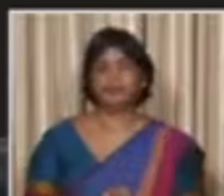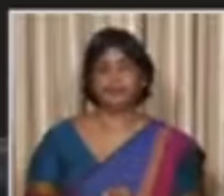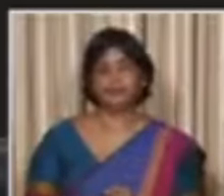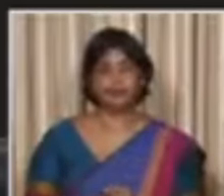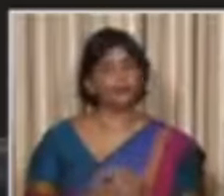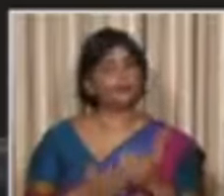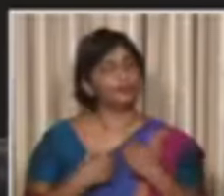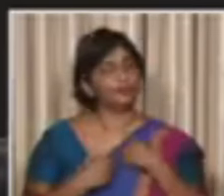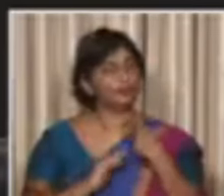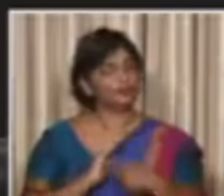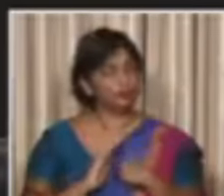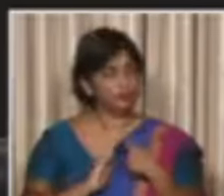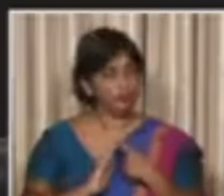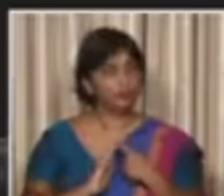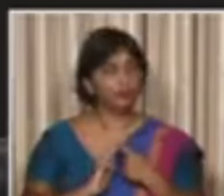අපේ රටේ